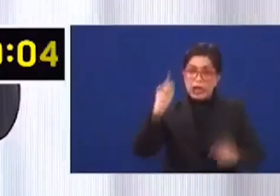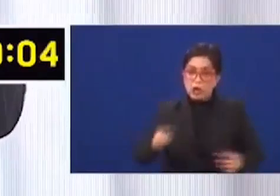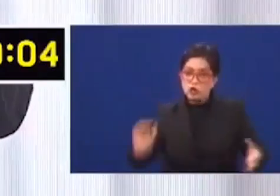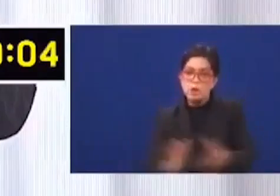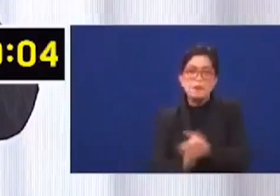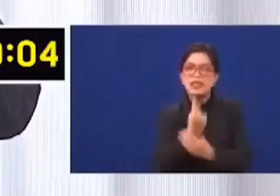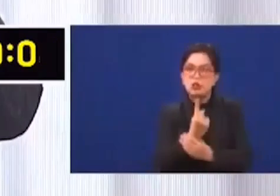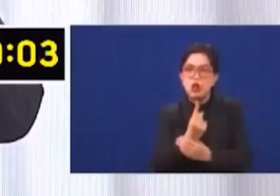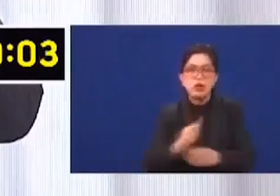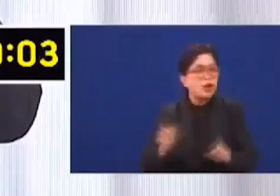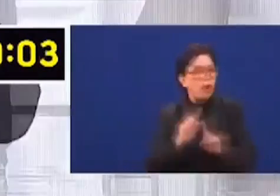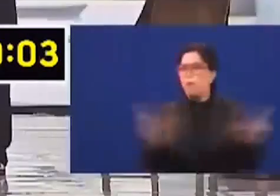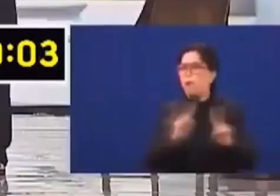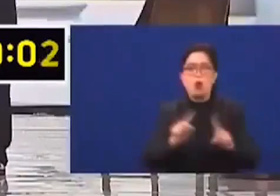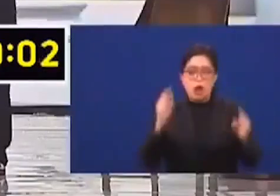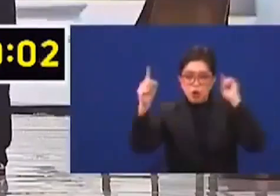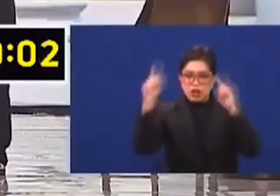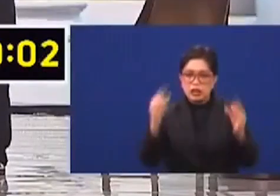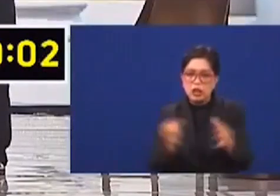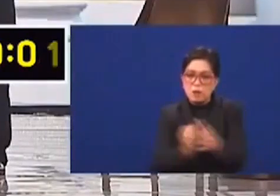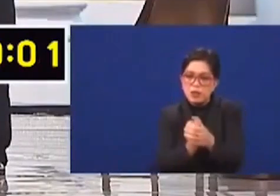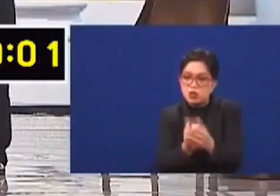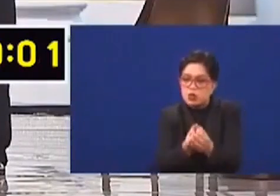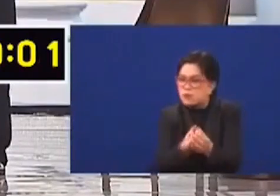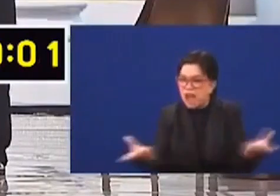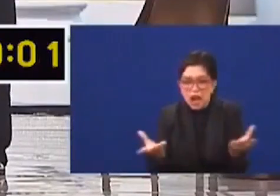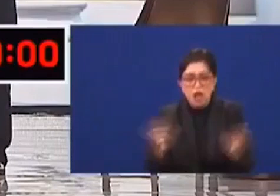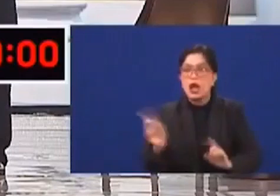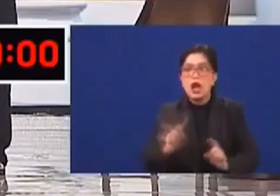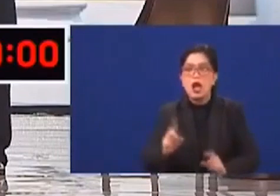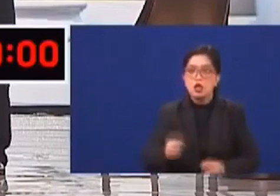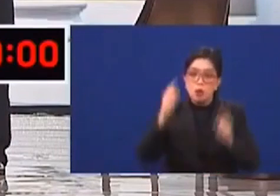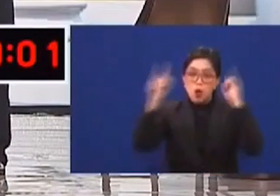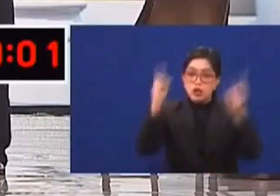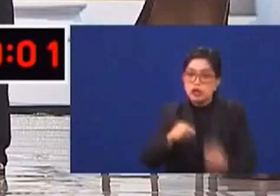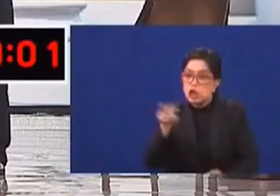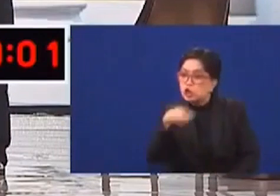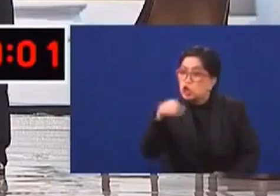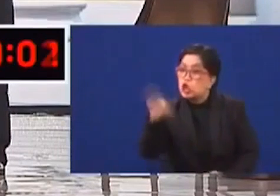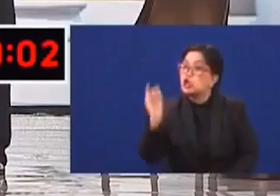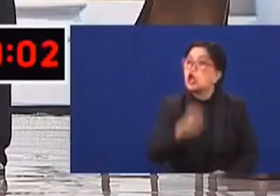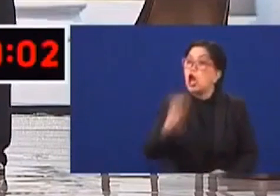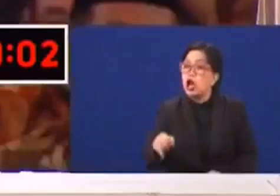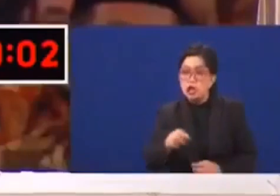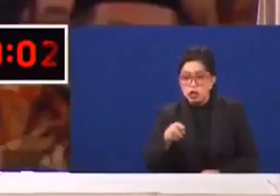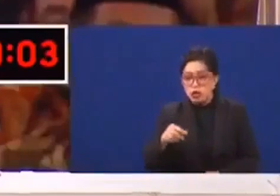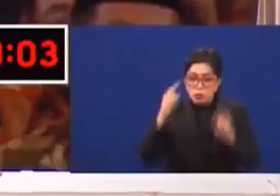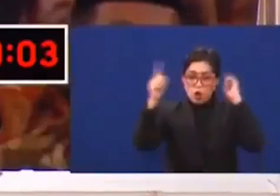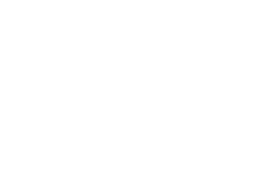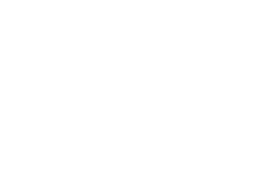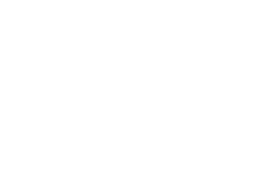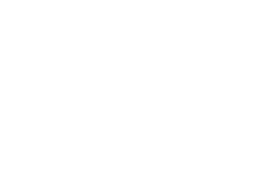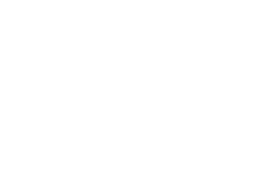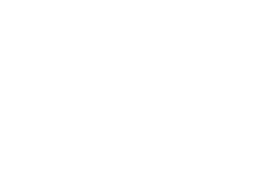politik pecah belah bukan politik cari kesalahan bukan titik cari perbedaan jika berhasil